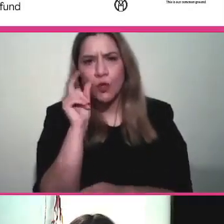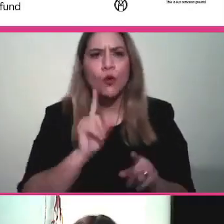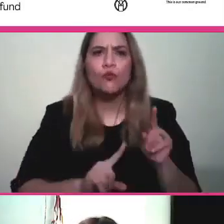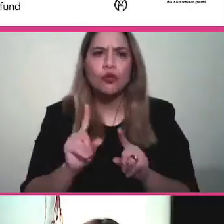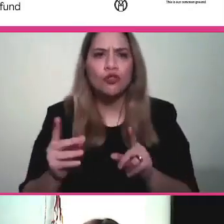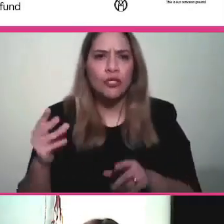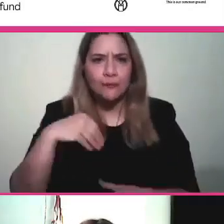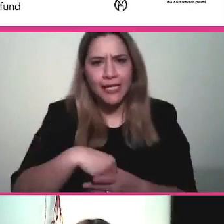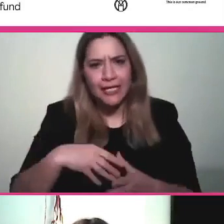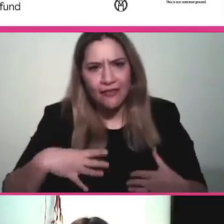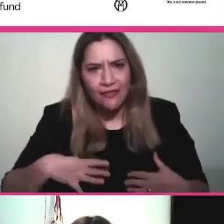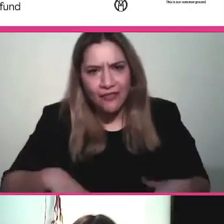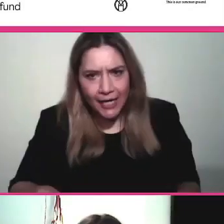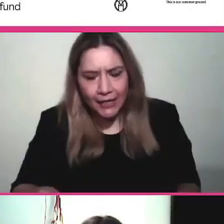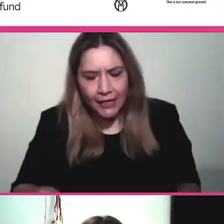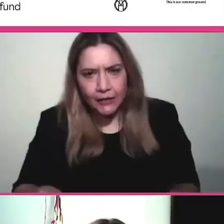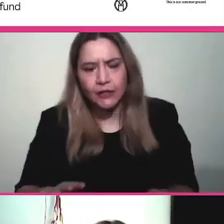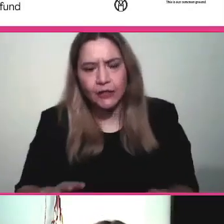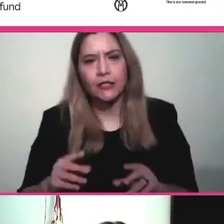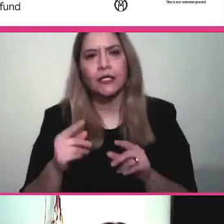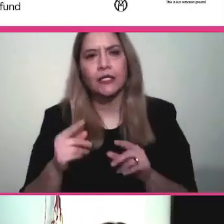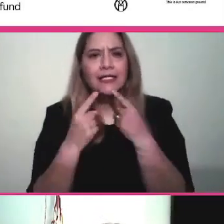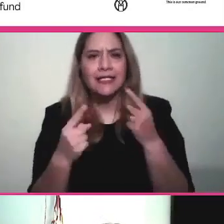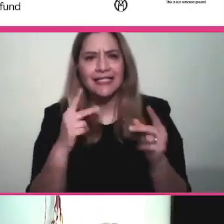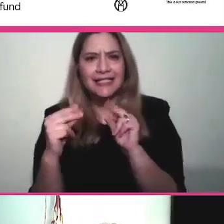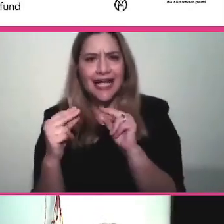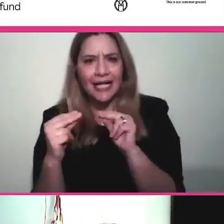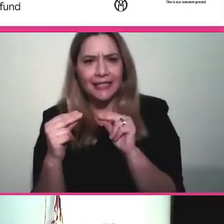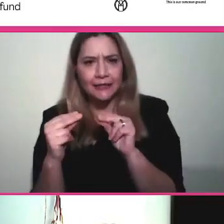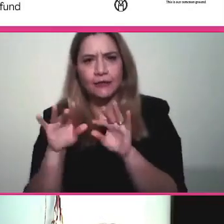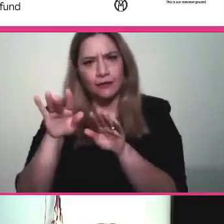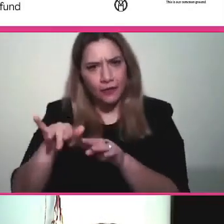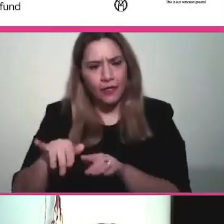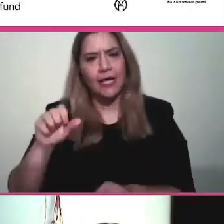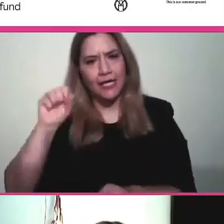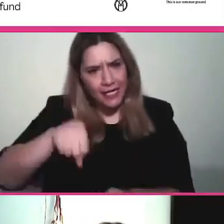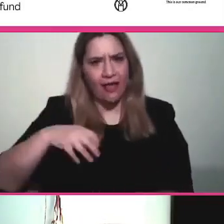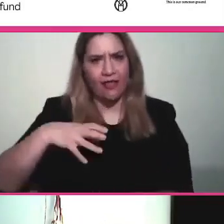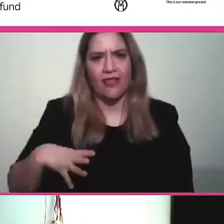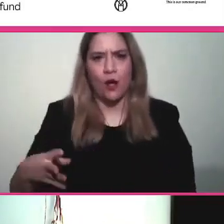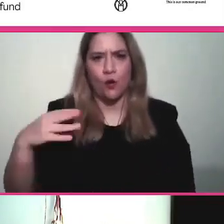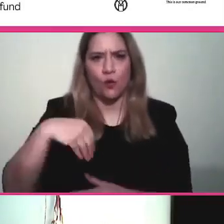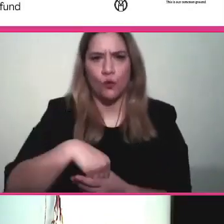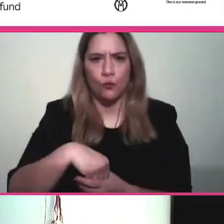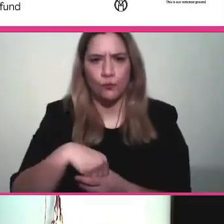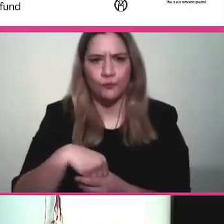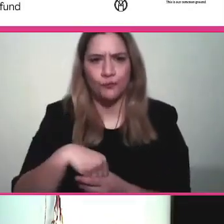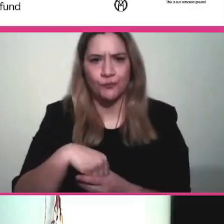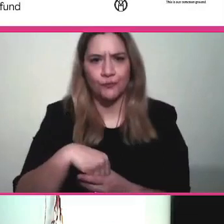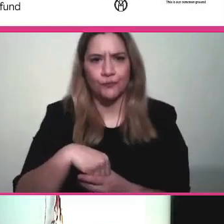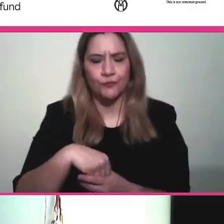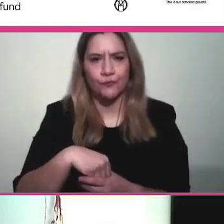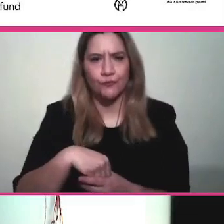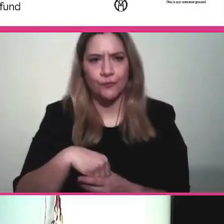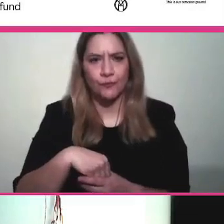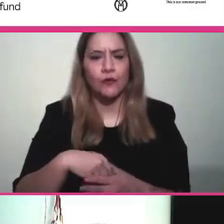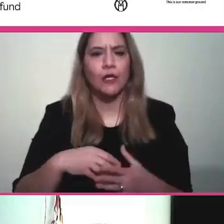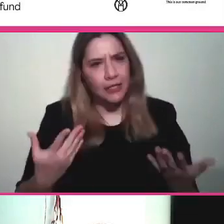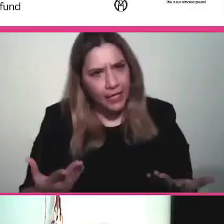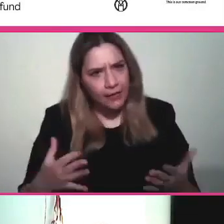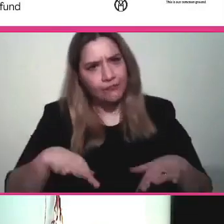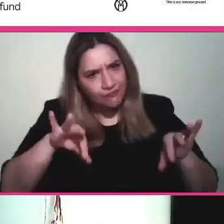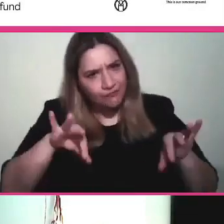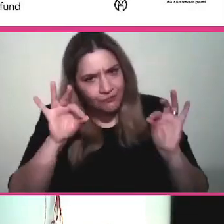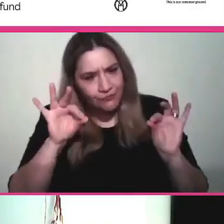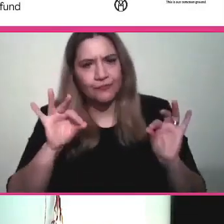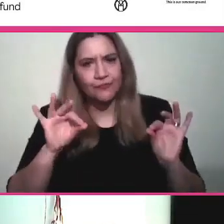συμμετέχοντα θέλει να μας γράψει στο chat καταρχήν ότι ναι, θέλω να παίξω και να ξεκινήσουμε να